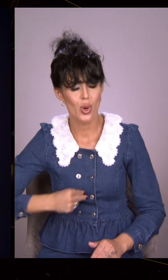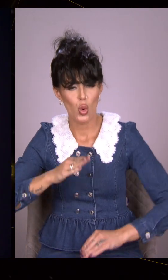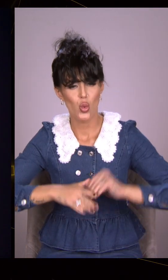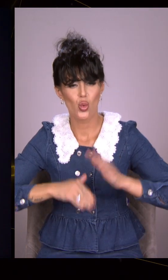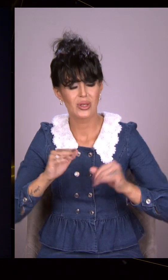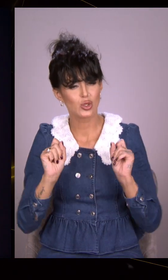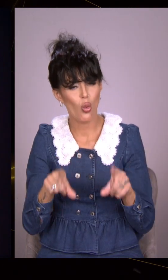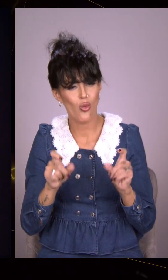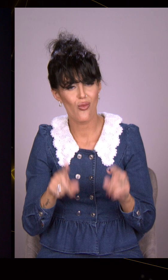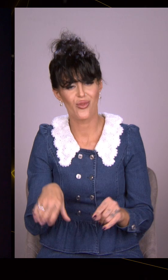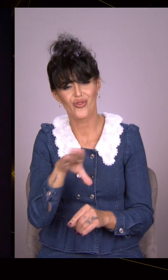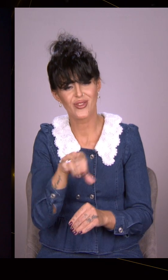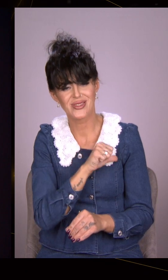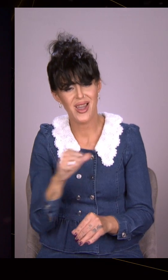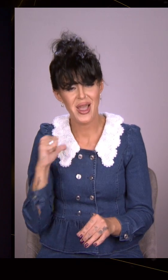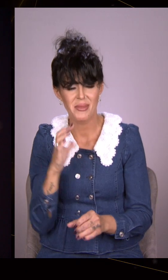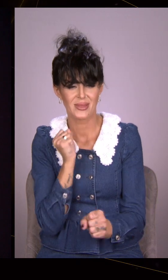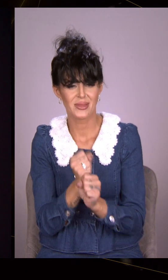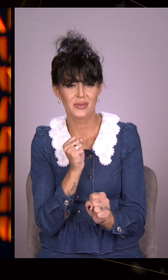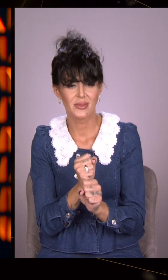рукодільниця. Все робила.